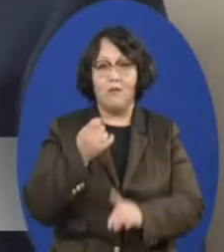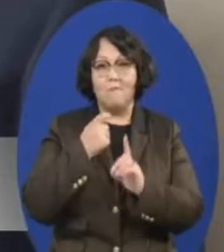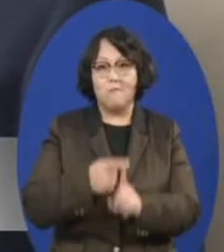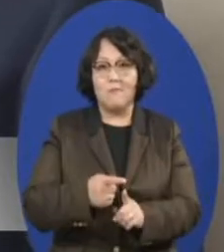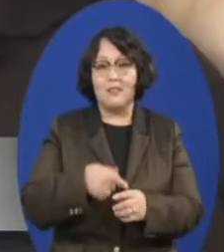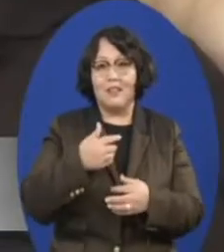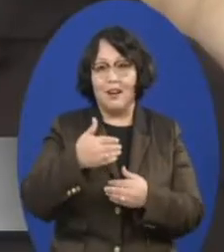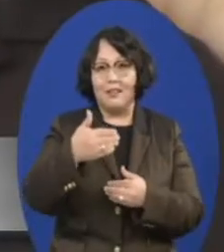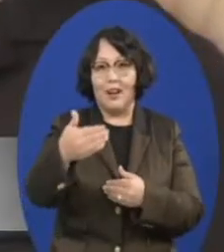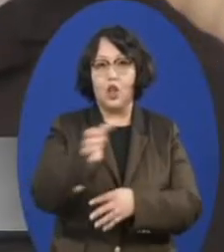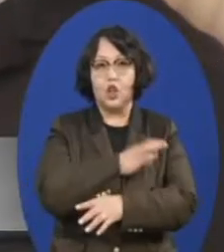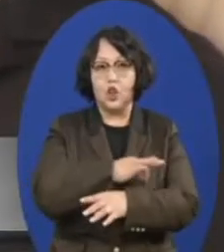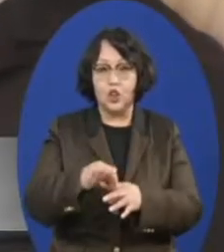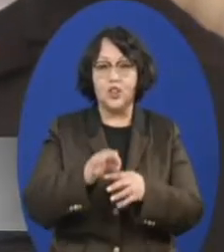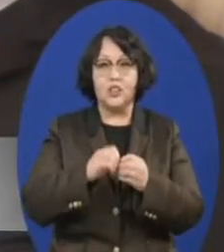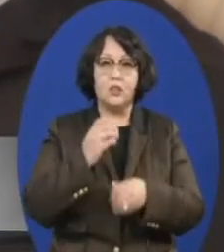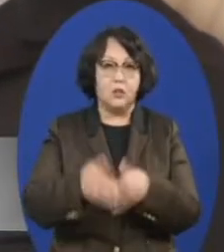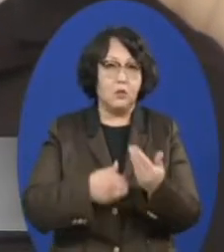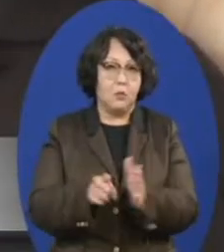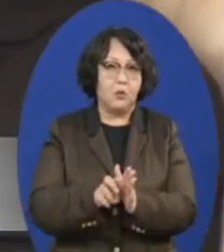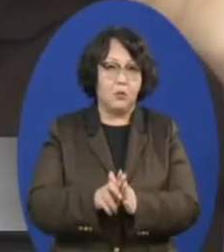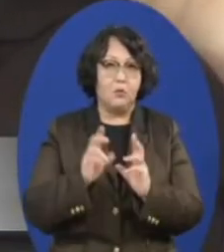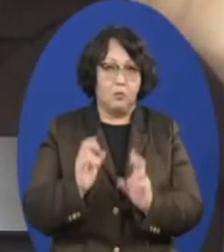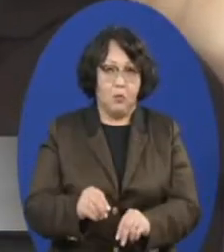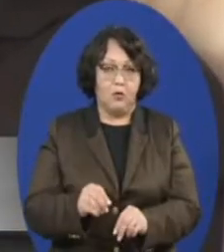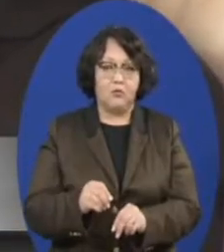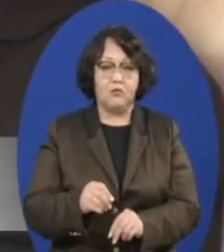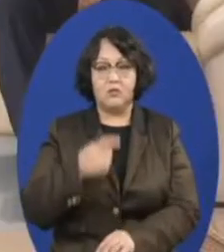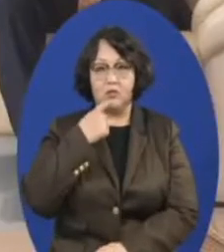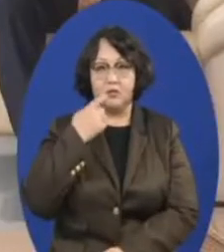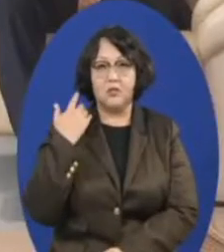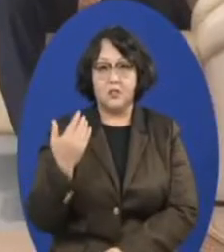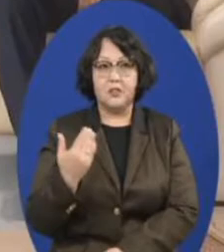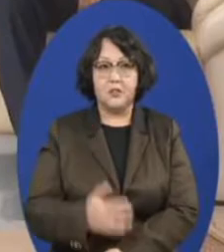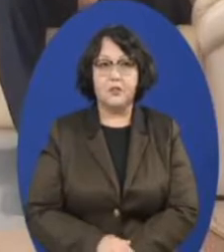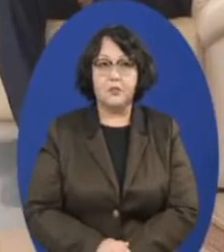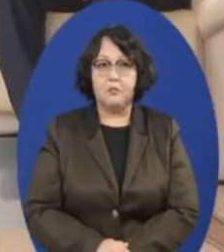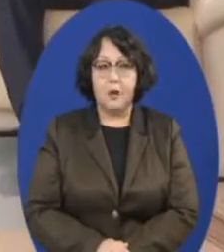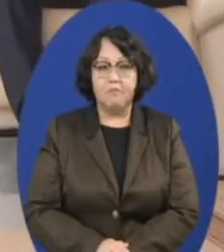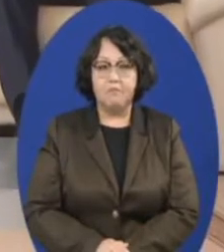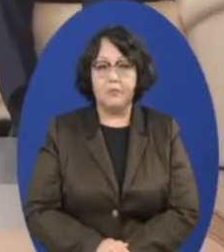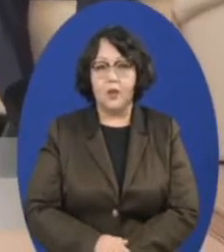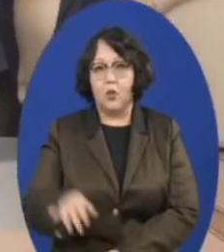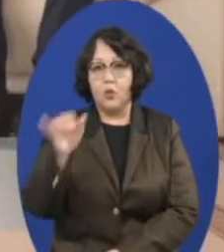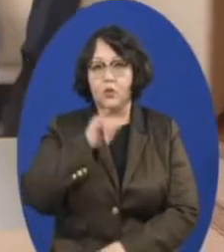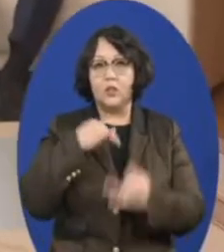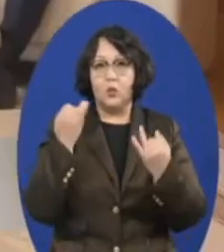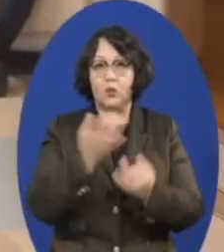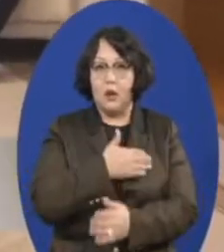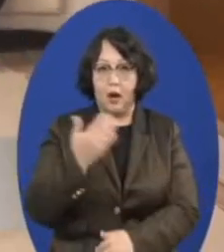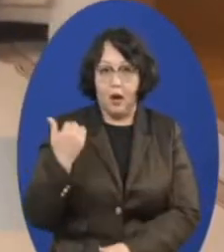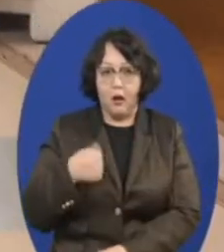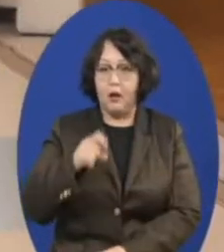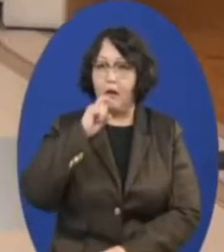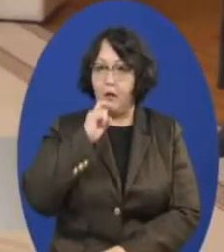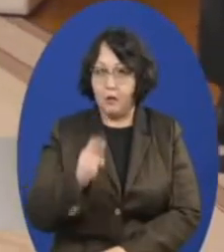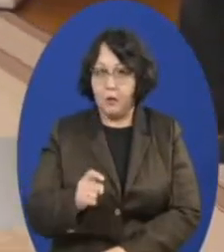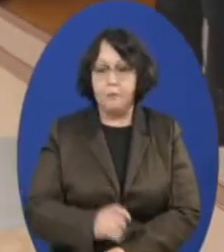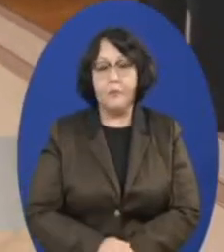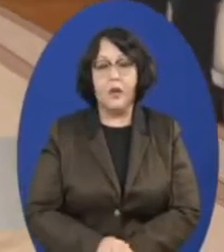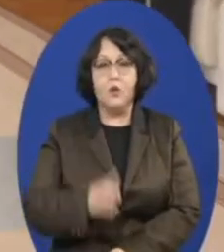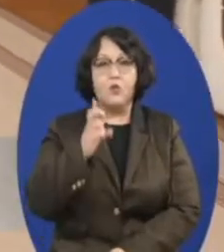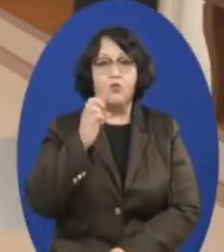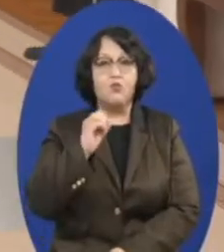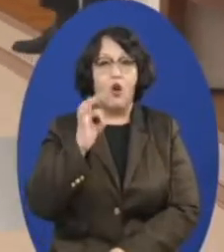дээрх дараа дараагийн төслүүдийг хэрэгжүүлэх боломжтой болно гэдгийг ноён Питер Сиарто илэрхийллээ. Өргөжлөлөн улсын хурлын дарга зандаа шатар